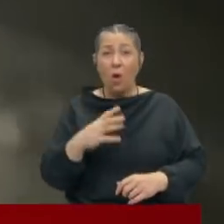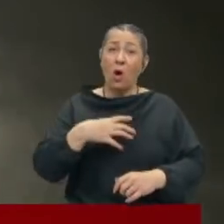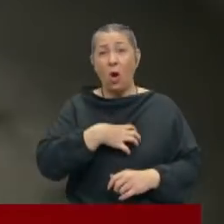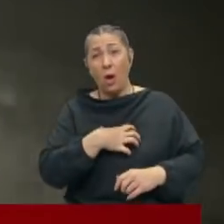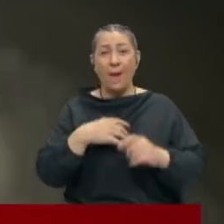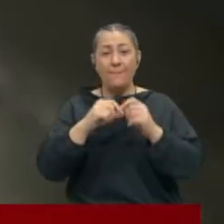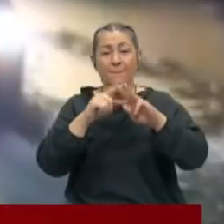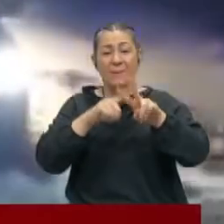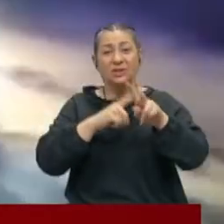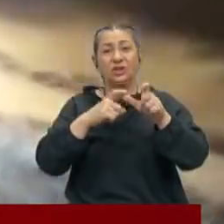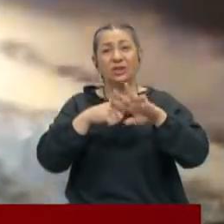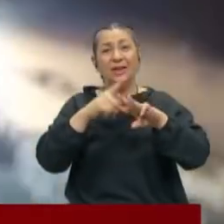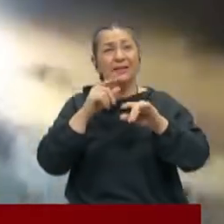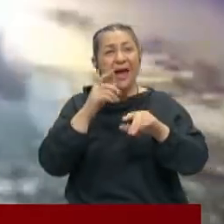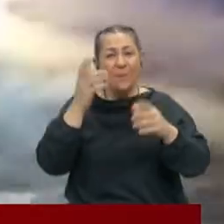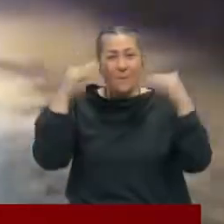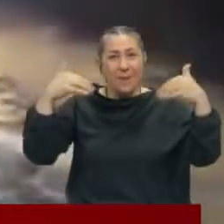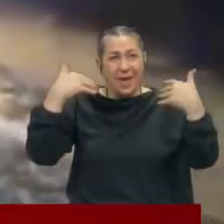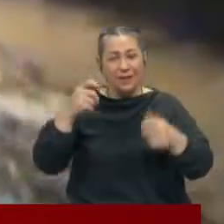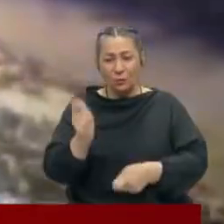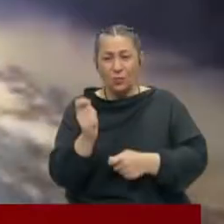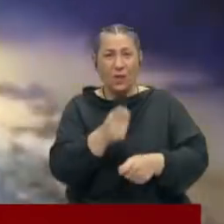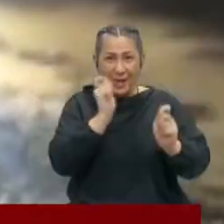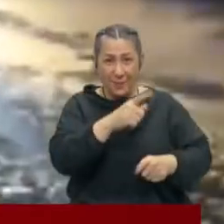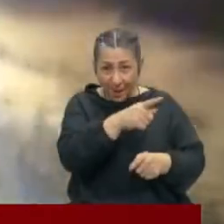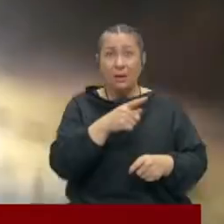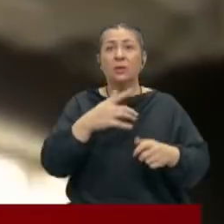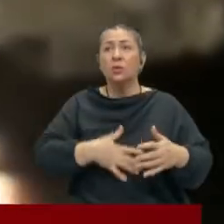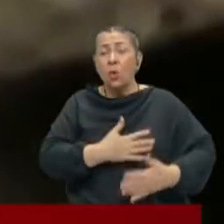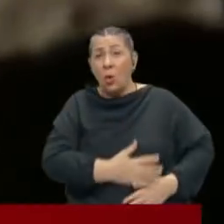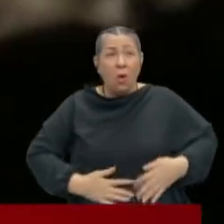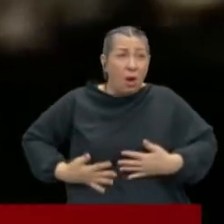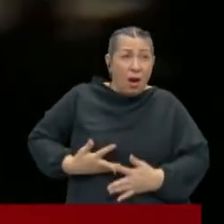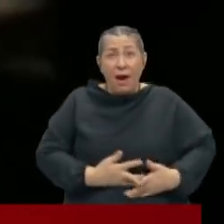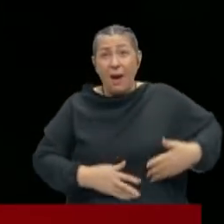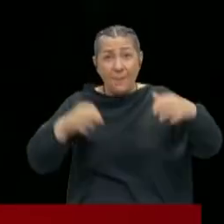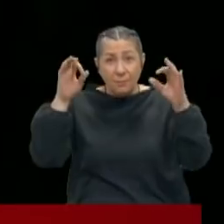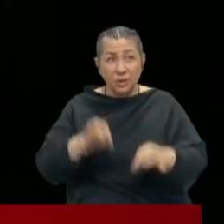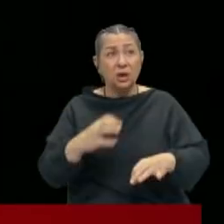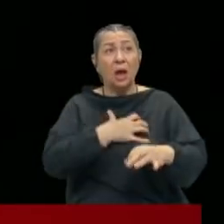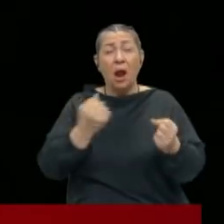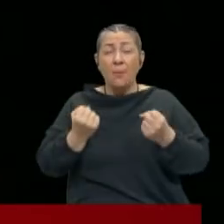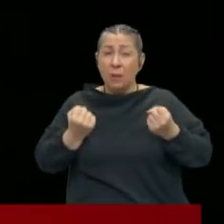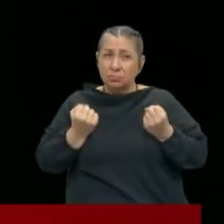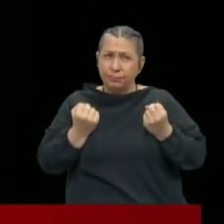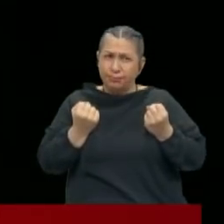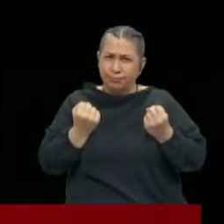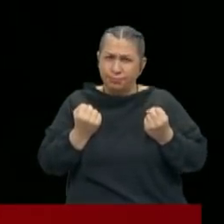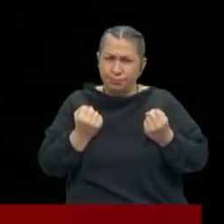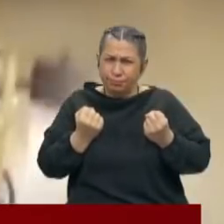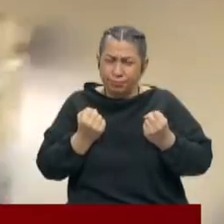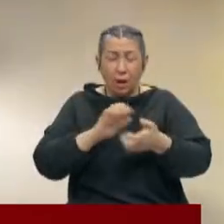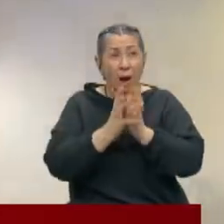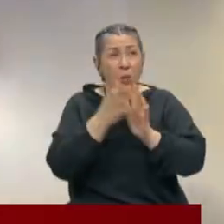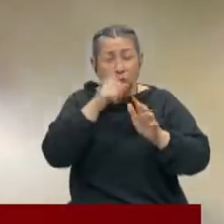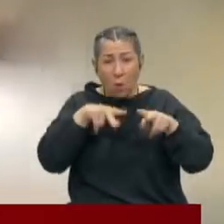Konya Beyşehir'de yaylada hayvancılık yapan Havva Cantürk'ün doğum sancıları başlayınca kendi araçlarıyla yola çıktılar. Kar